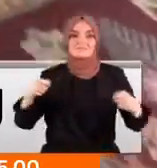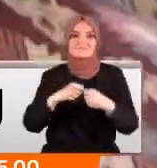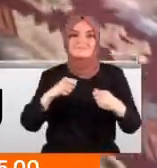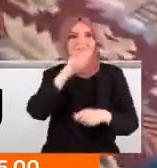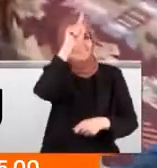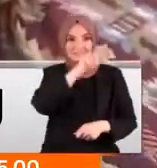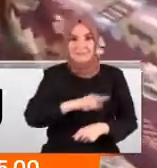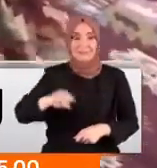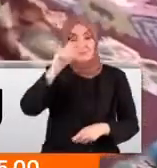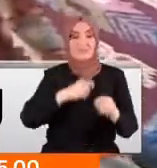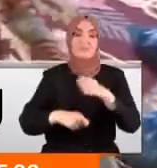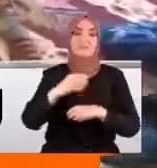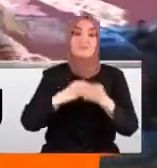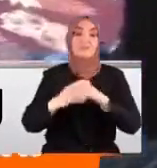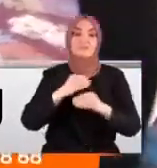Evlerinde